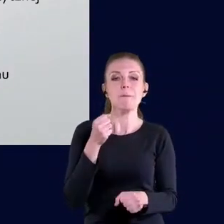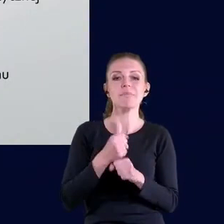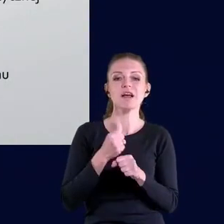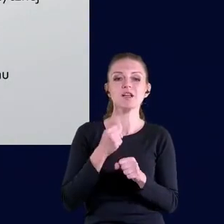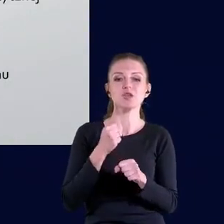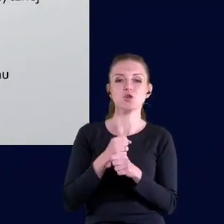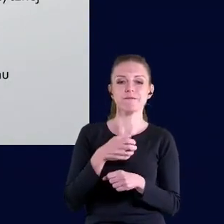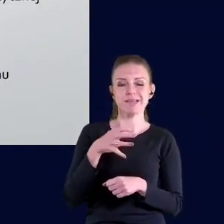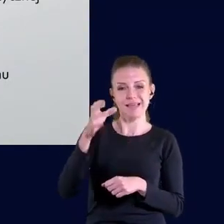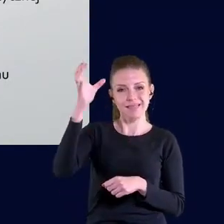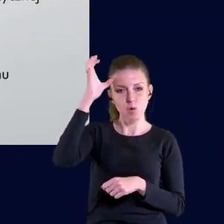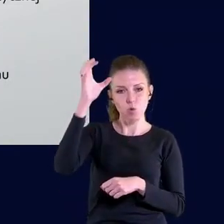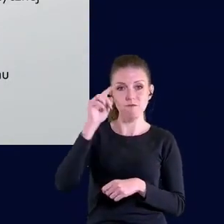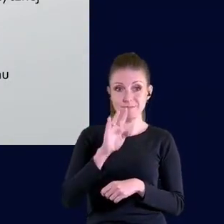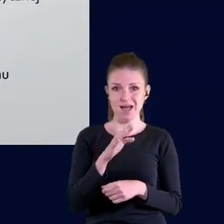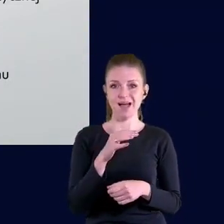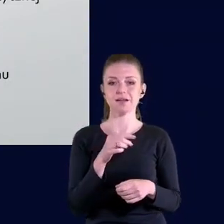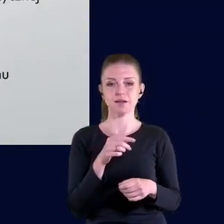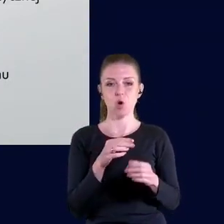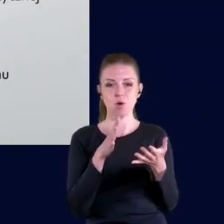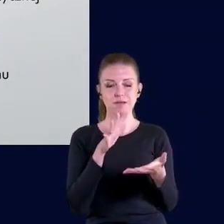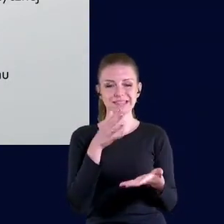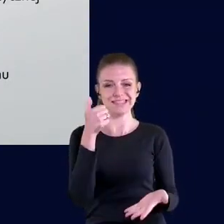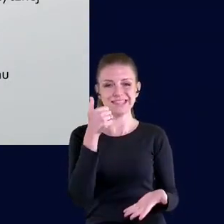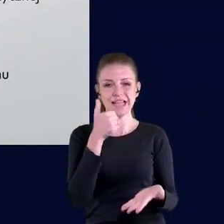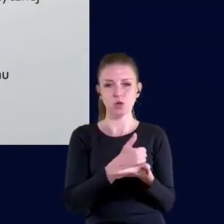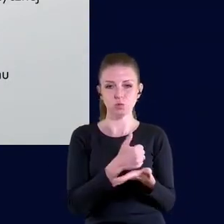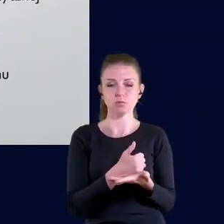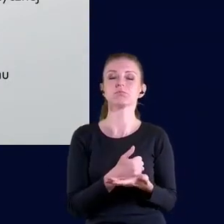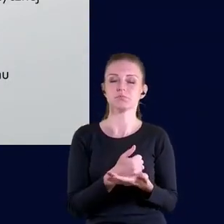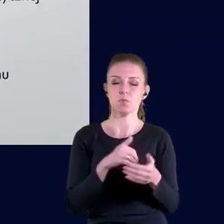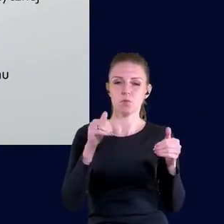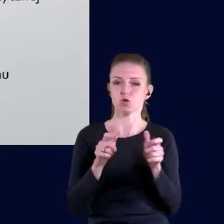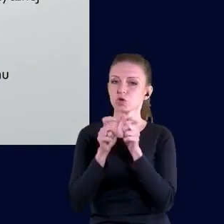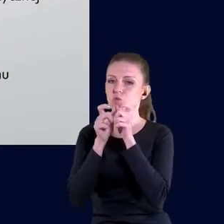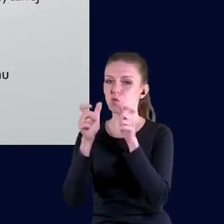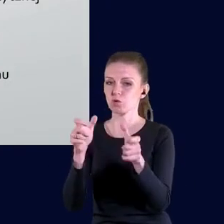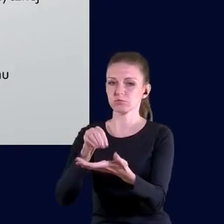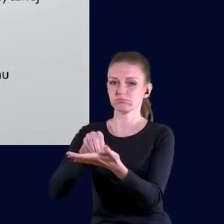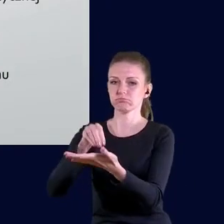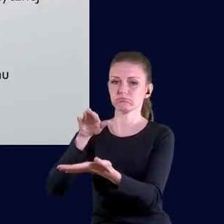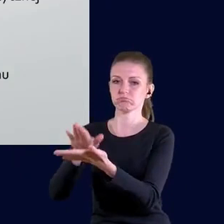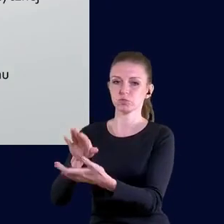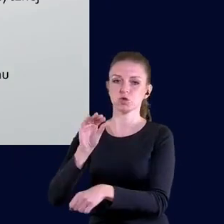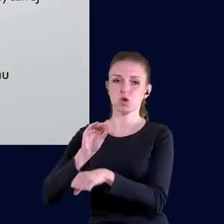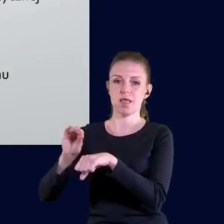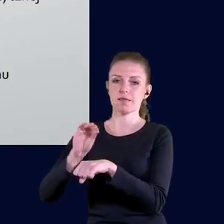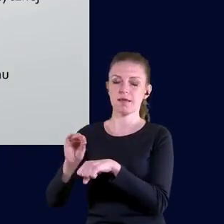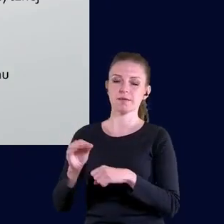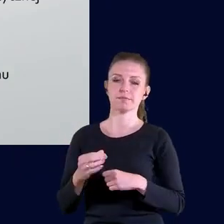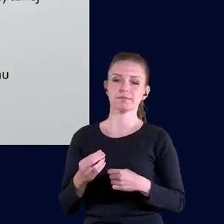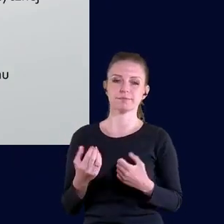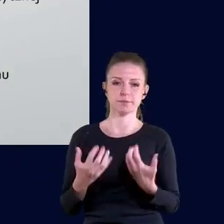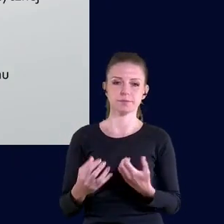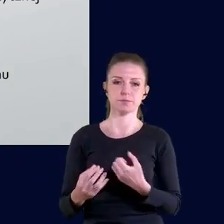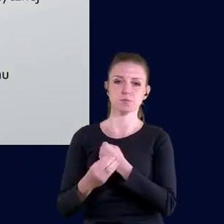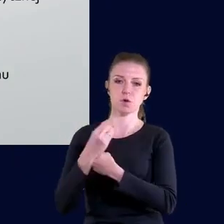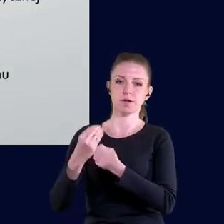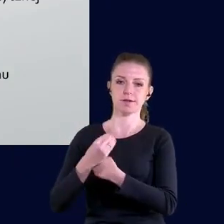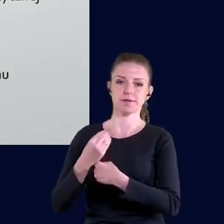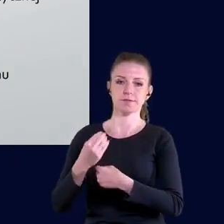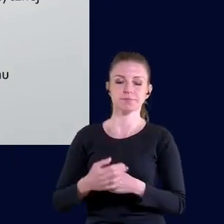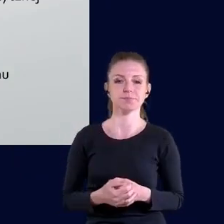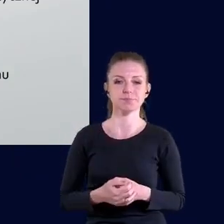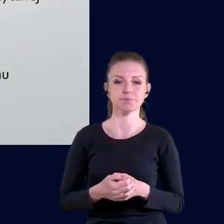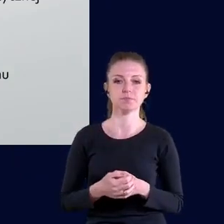pracowników mogą zgłosić się do tych szkole Będziesz rekrutacja jest prowadzona w oparciu